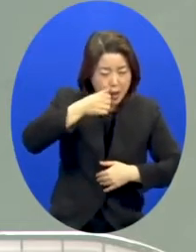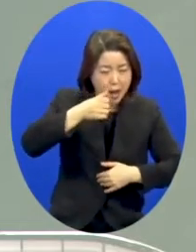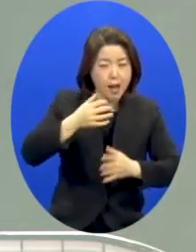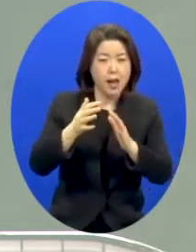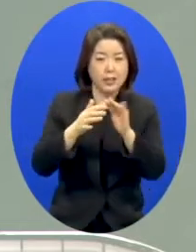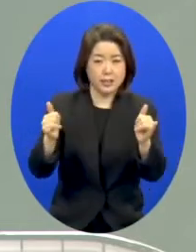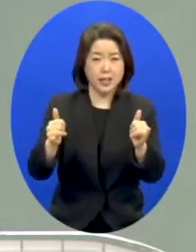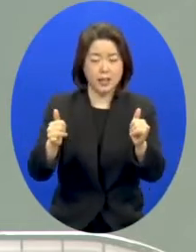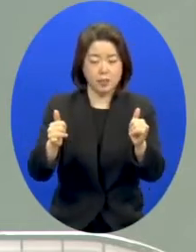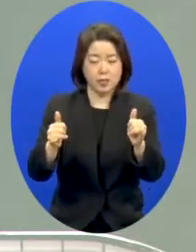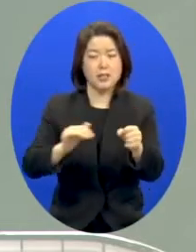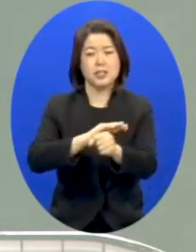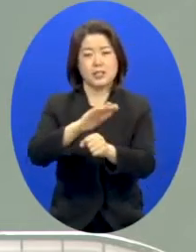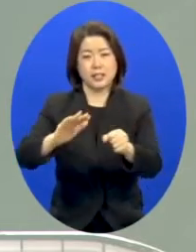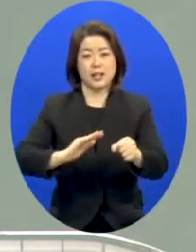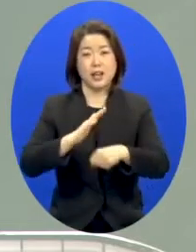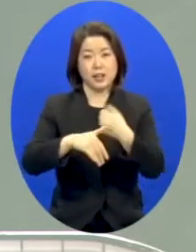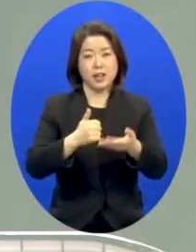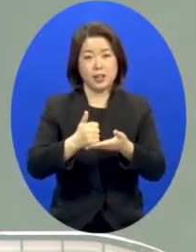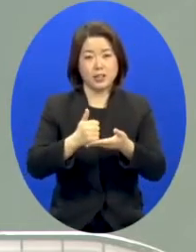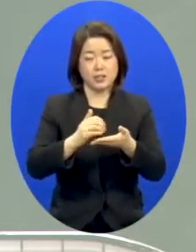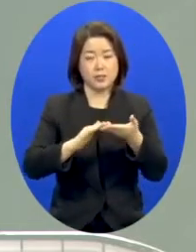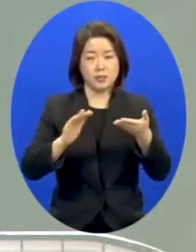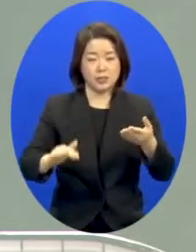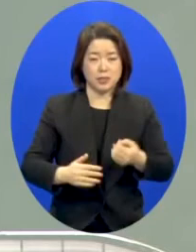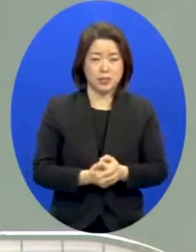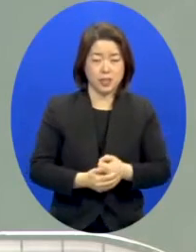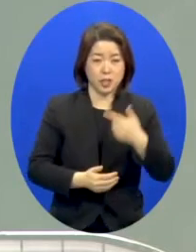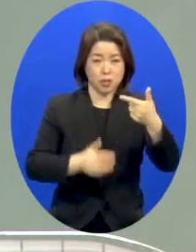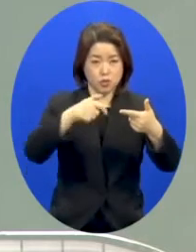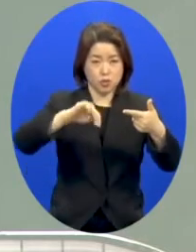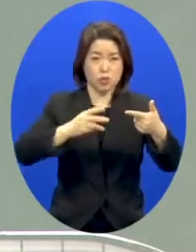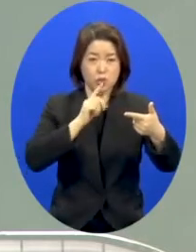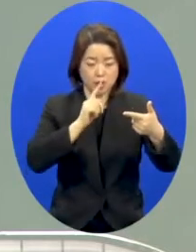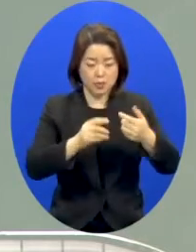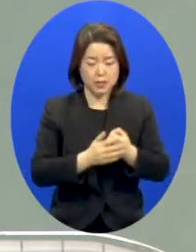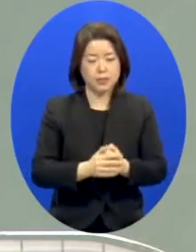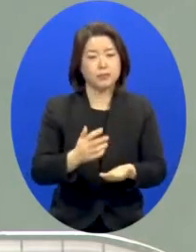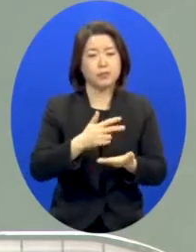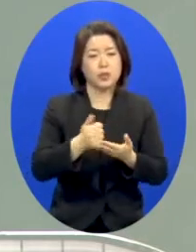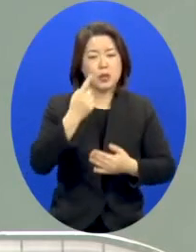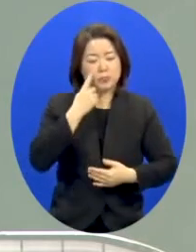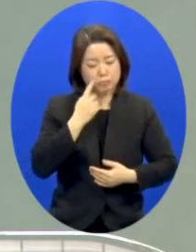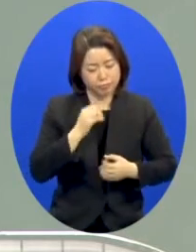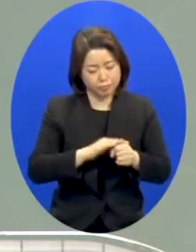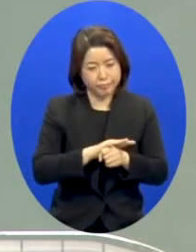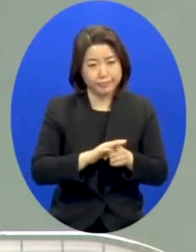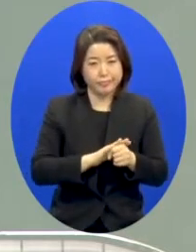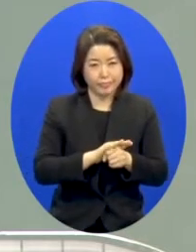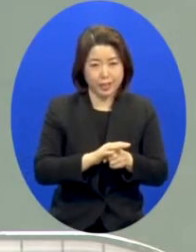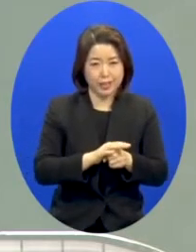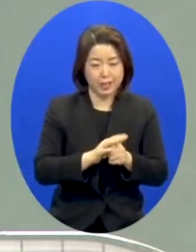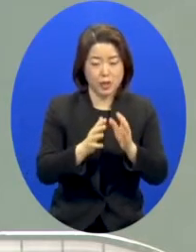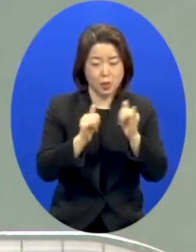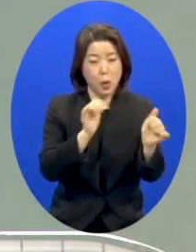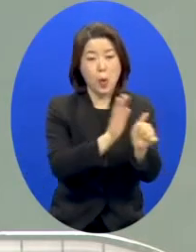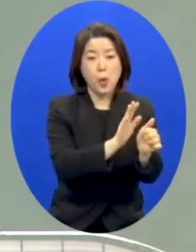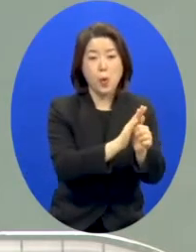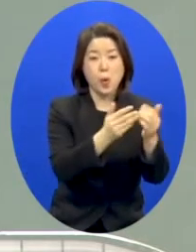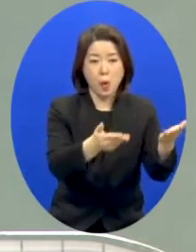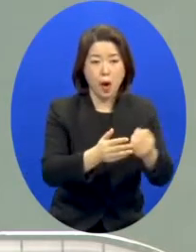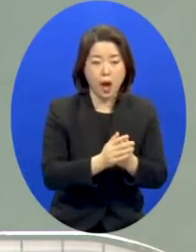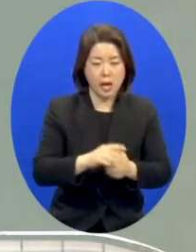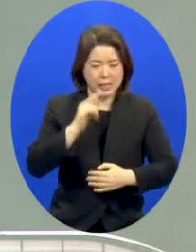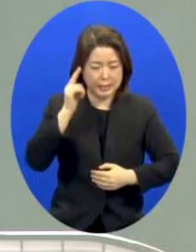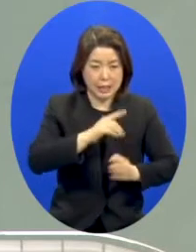사랑하시는 하나님이십니다 6절 말씀에 주님은 불쌍한 사람을 도와 주시며 악인을